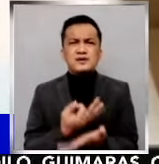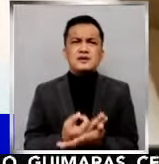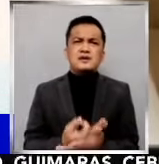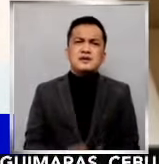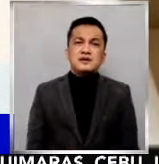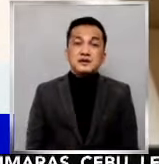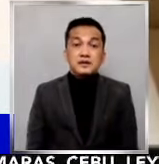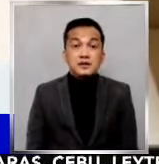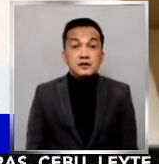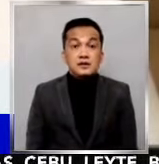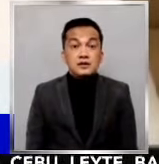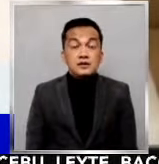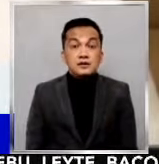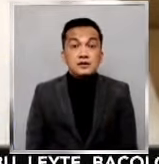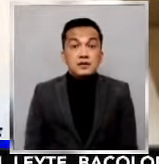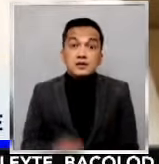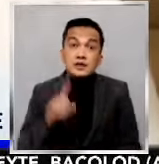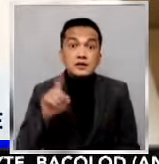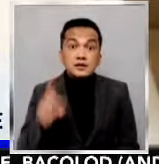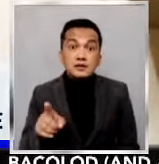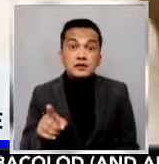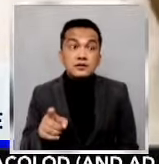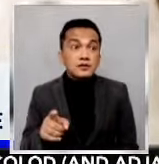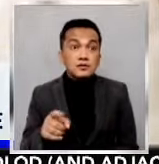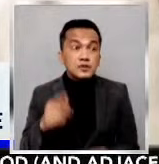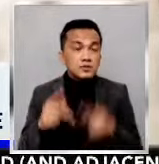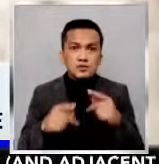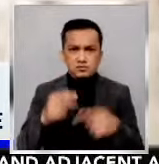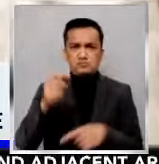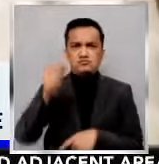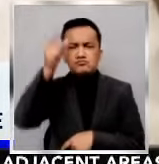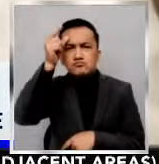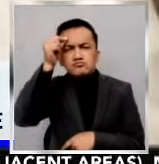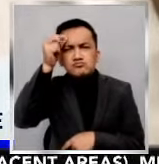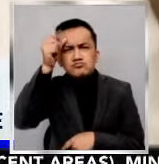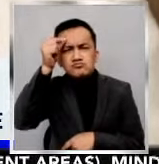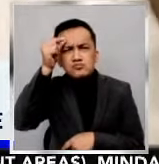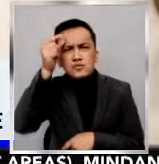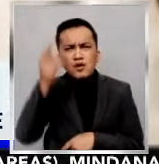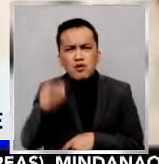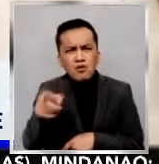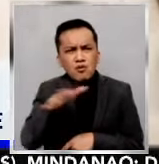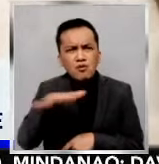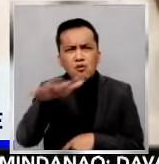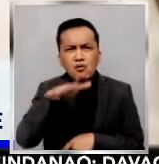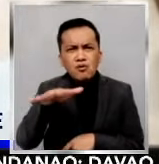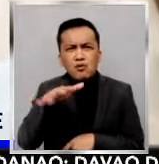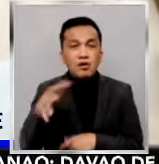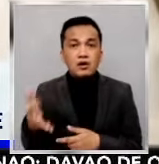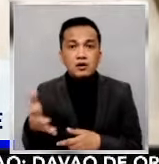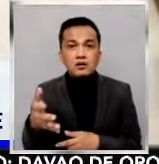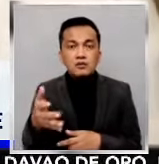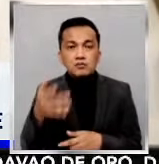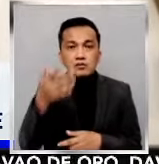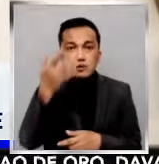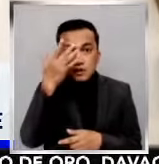Yun ang tinatanong eh, kasi nakataka mga tao, nakataka kami. Bakit siya ba ngayon eh, ang gagaling nila magbigay ng pera